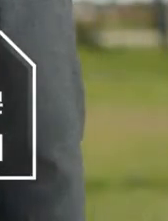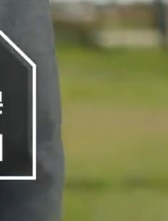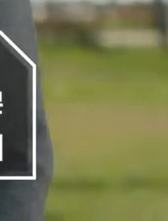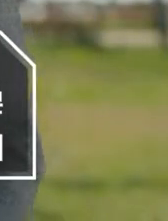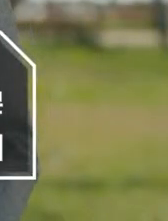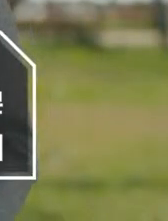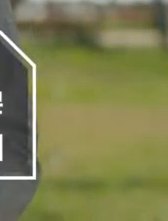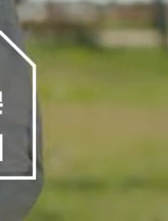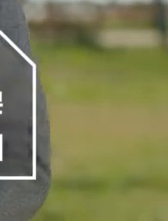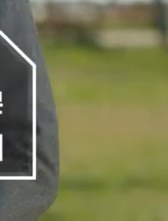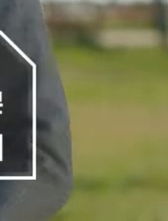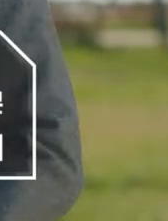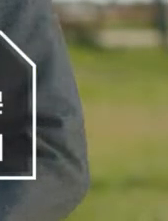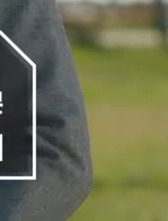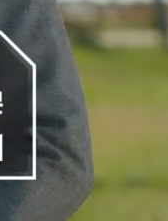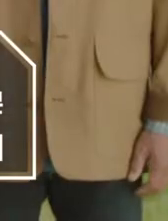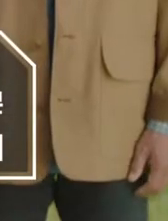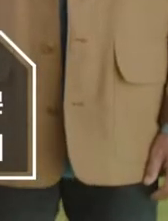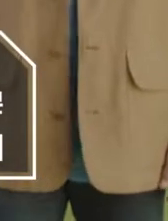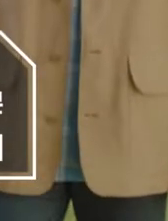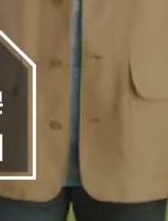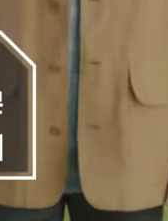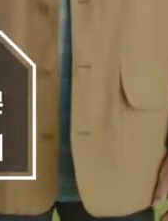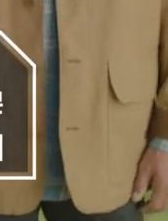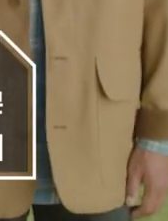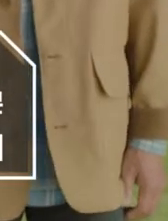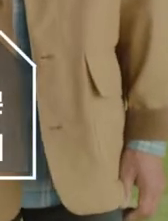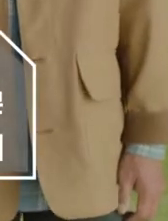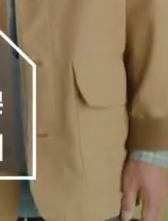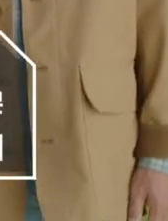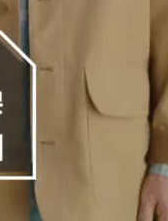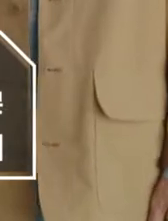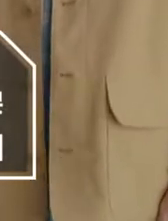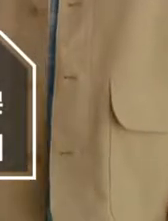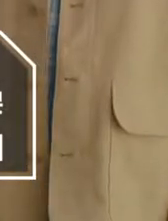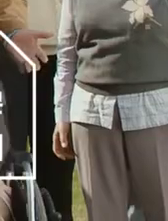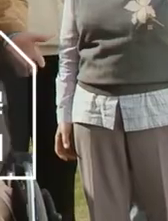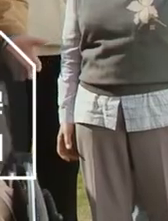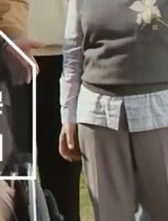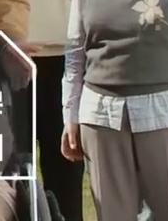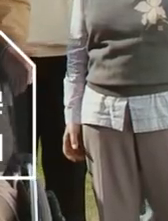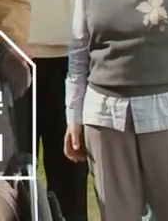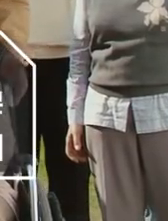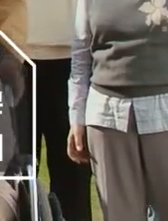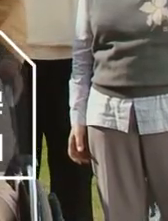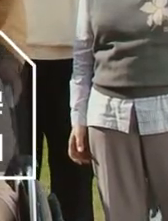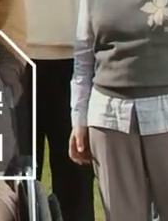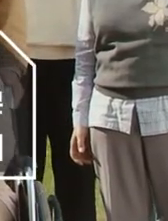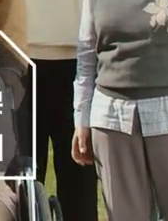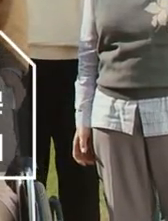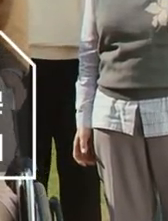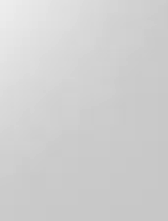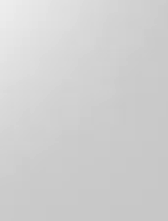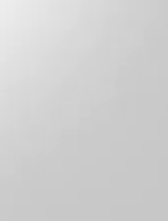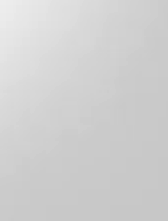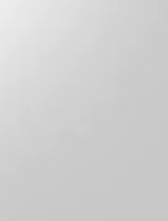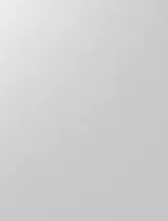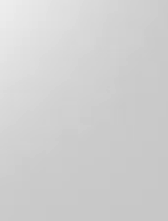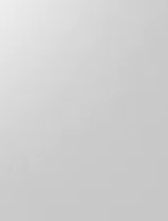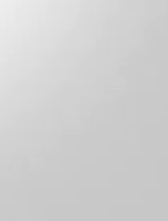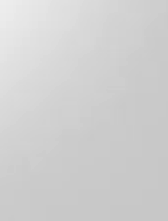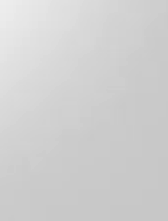3월 9일 슐 제 20대 대통령 3 대한민국 유권자는 투표로 말합니다 아름다운 성도 행복한